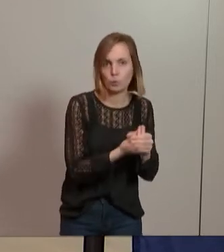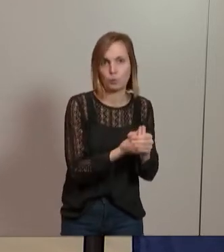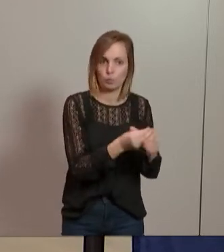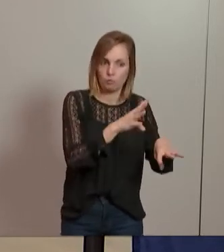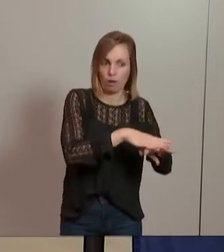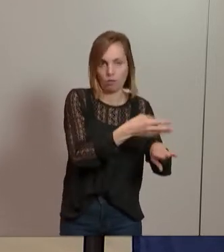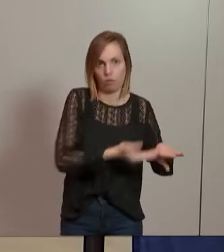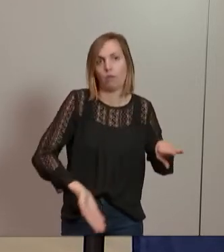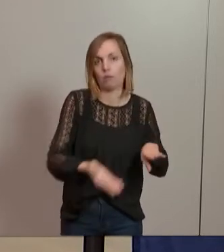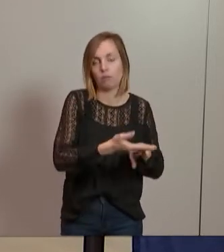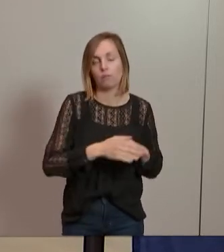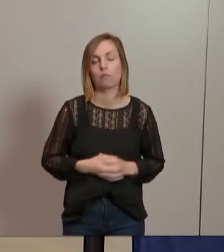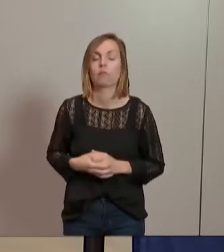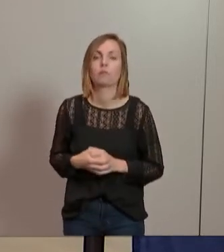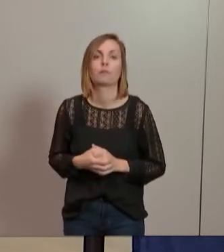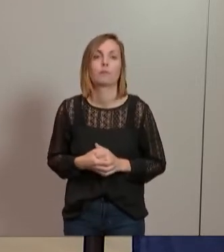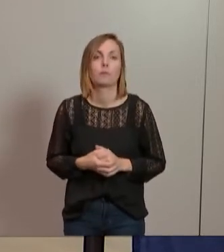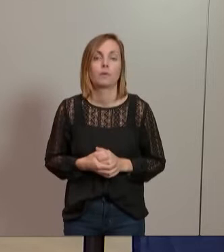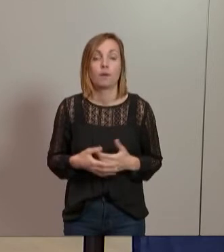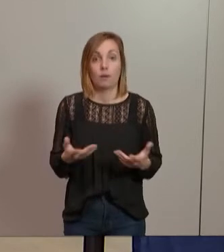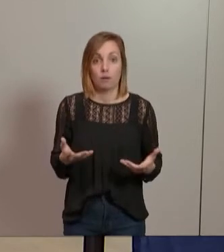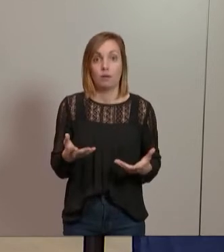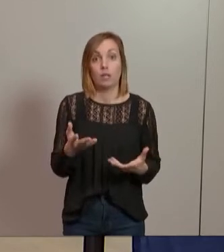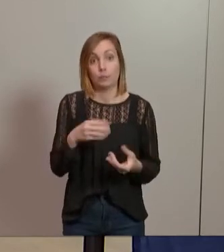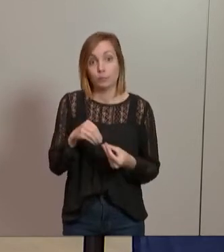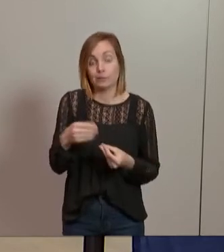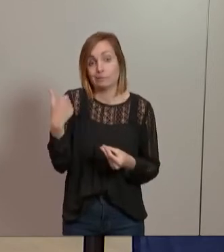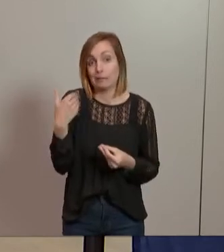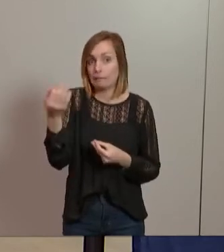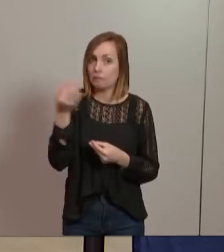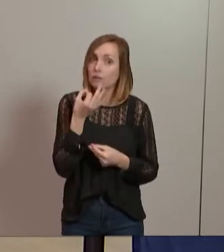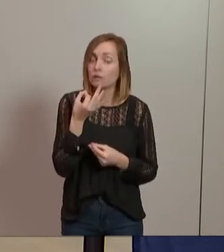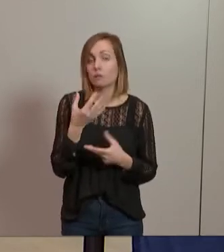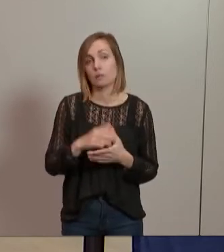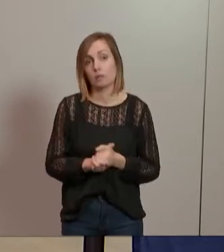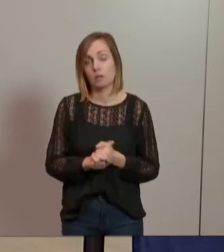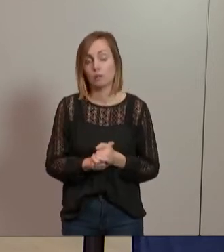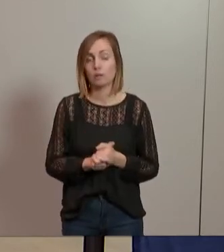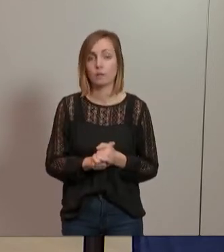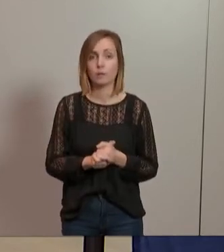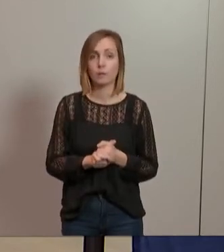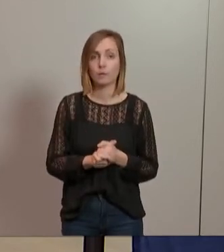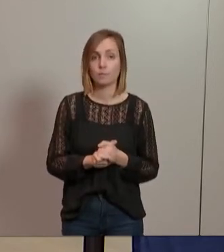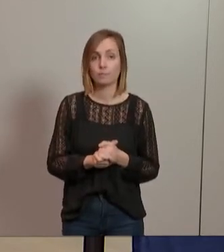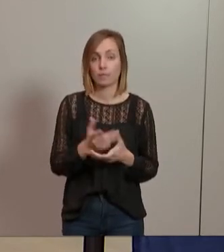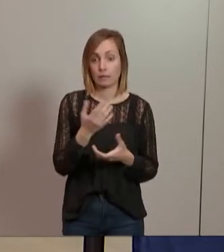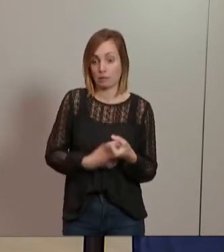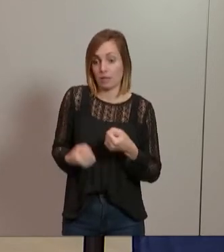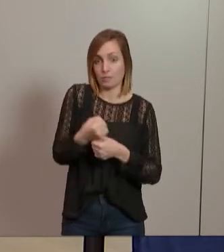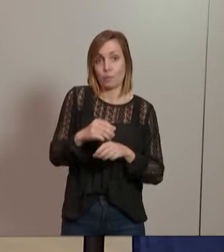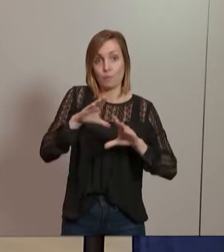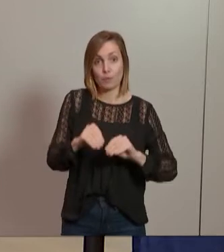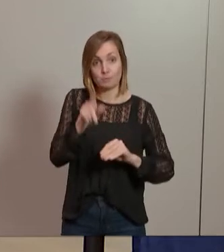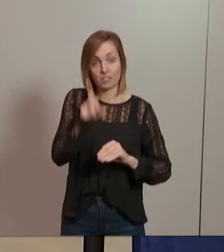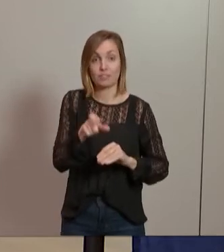ce quartier à venir. Et puis, ça vient d'être dit, on voulait aussi ressouligner la création d'un poste d'une